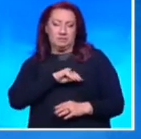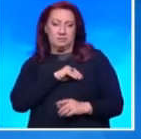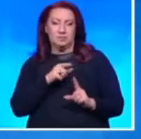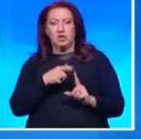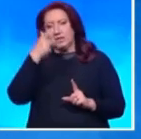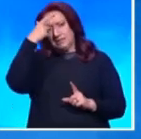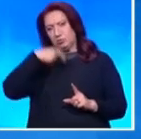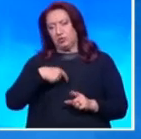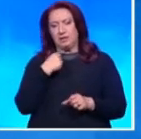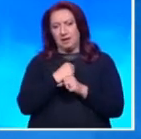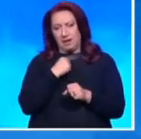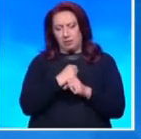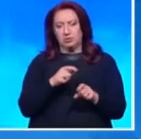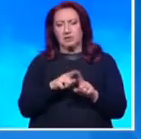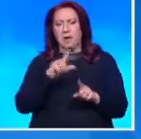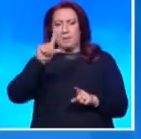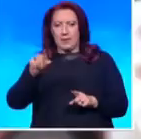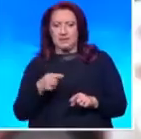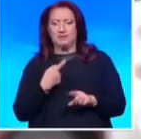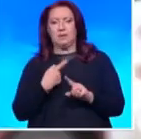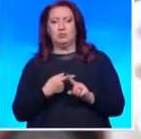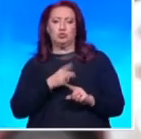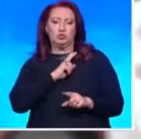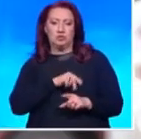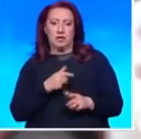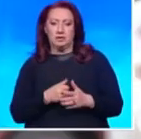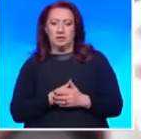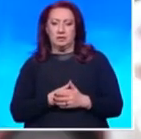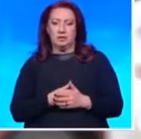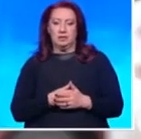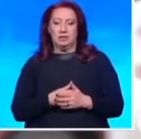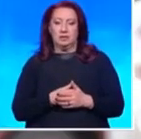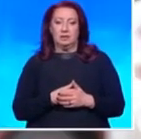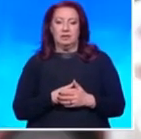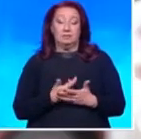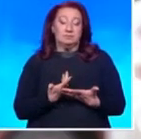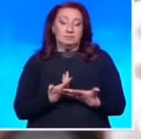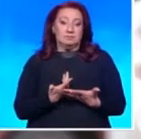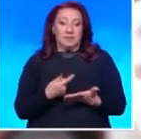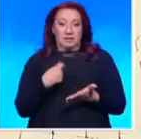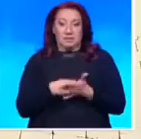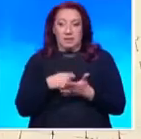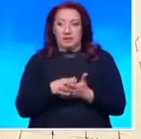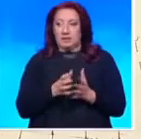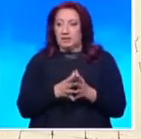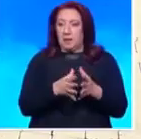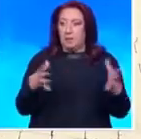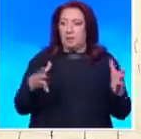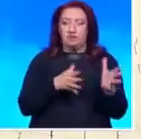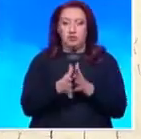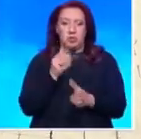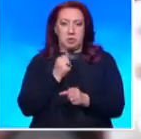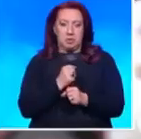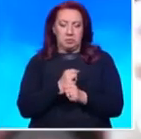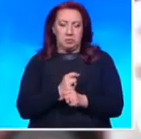самостоятелна заетост, пенсии и социални помощи. Доходите на масата работещи не растат. Адекватно имам предвид. Все още